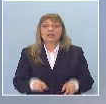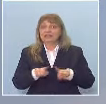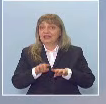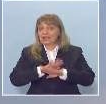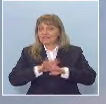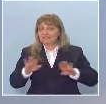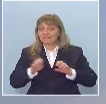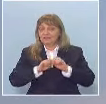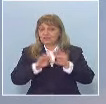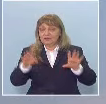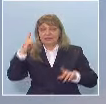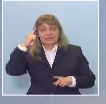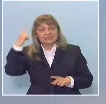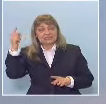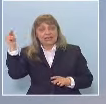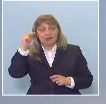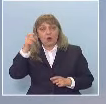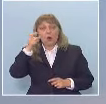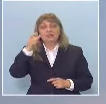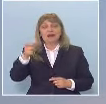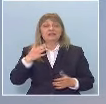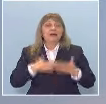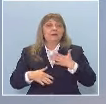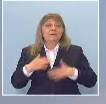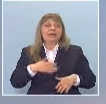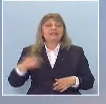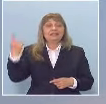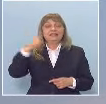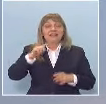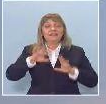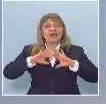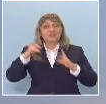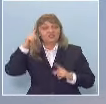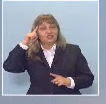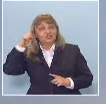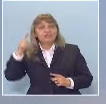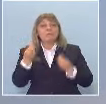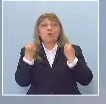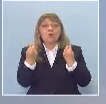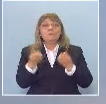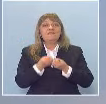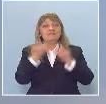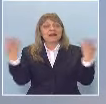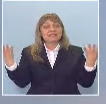Така завършва предаването «Знание БГ» от Варна. Приятен ден на всички дами. Хубав празник!